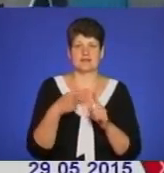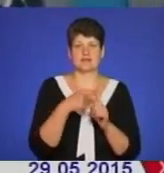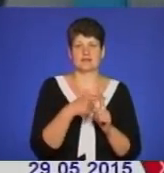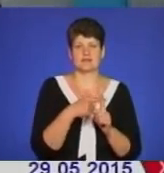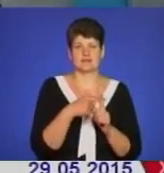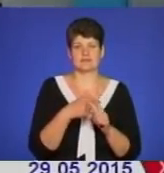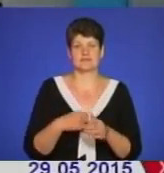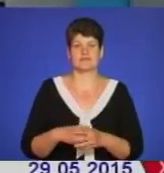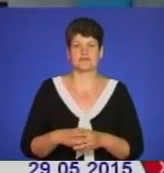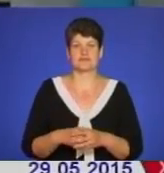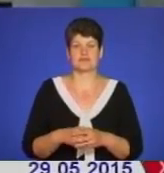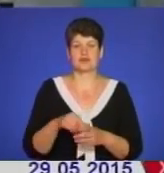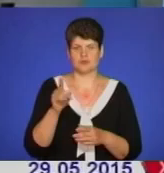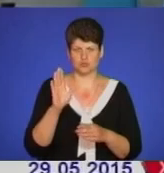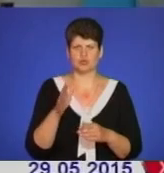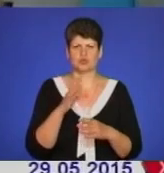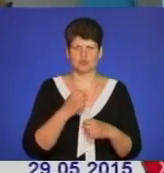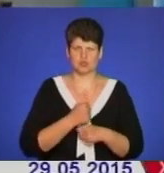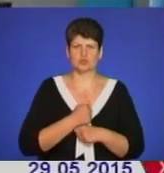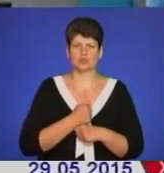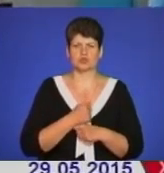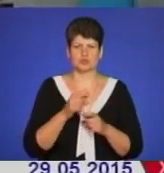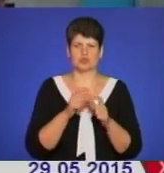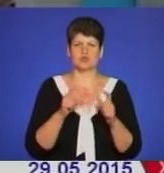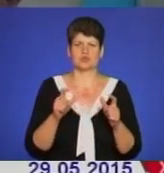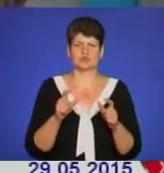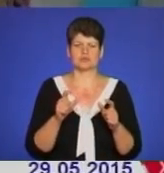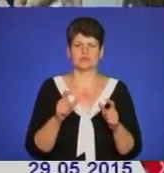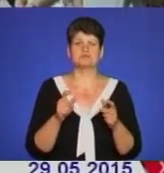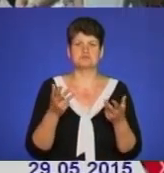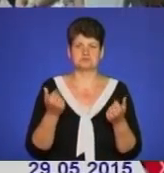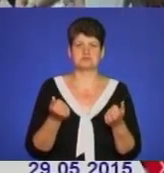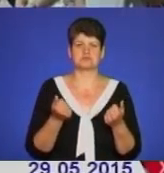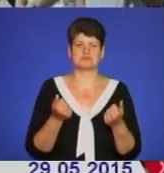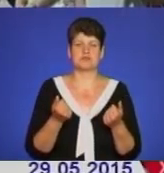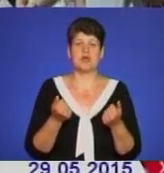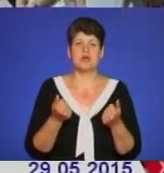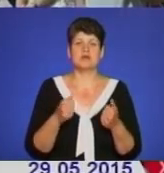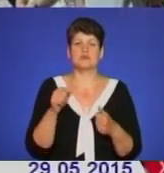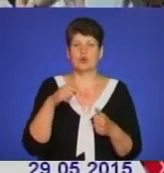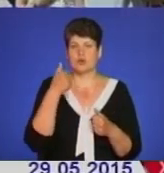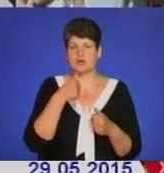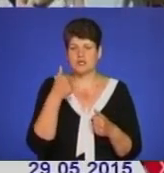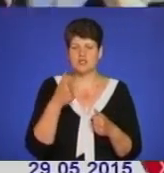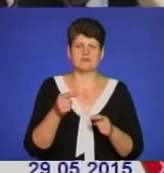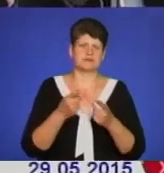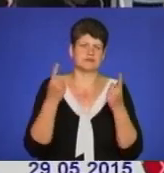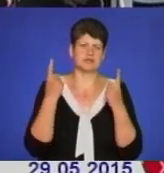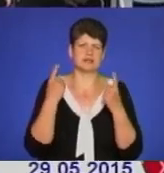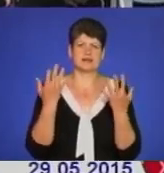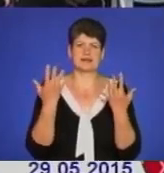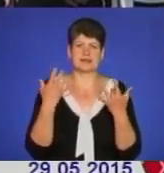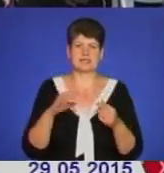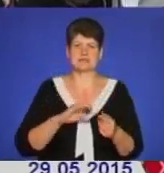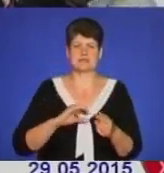додавання. А ти будеш сумувати за школою, коли будеш на канікулах? Так. У школі цьогоріч рекордна кількість медалістів